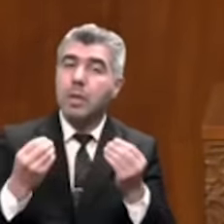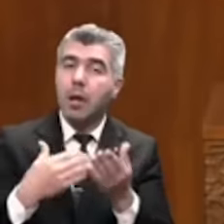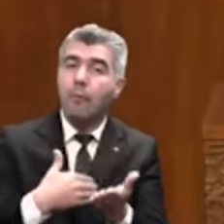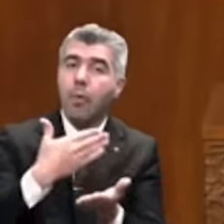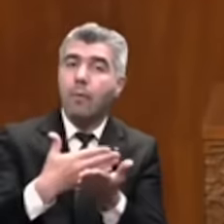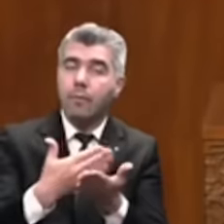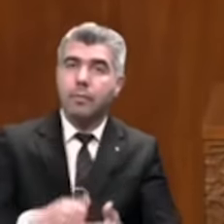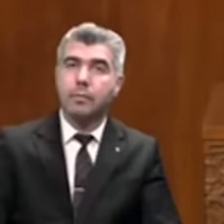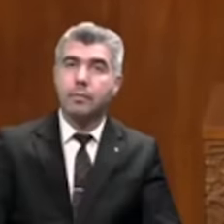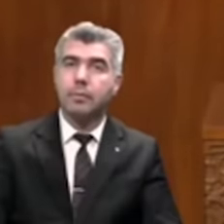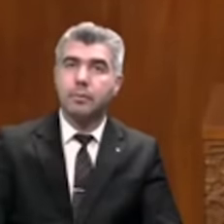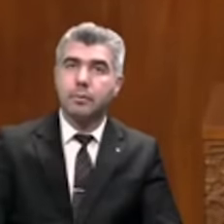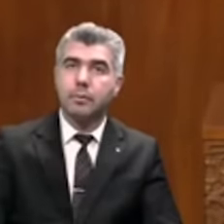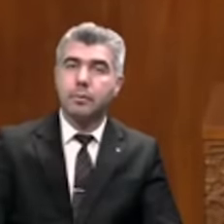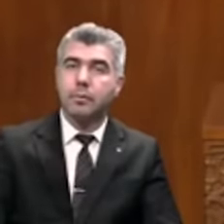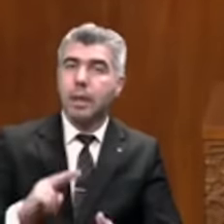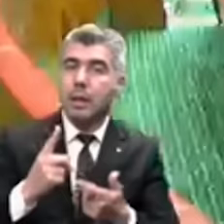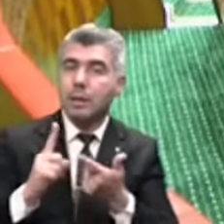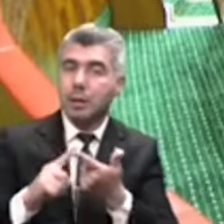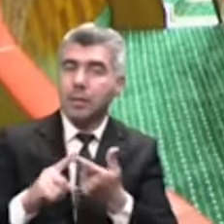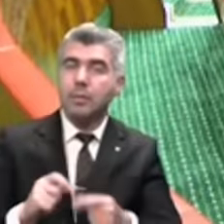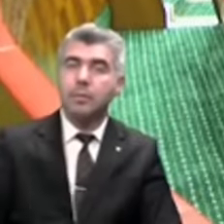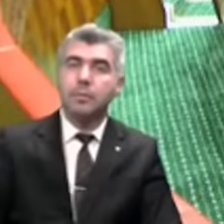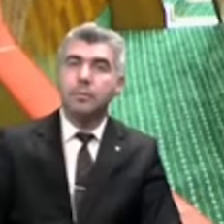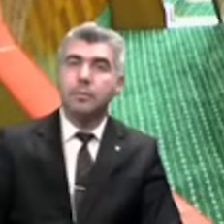ديالهم. وثانيا